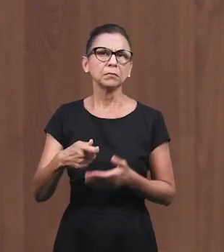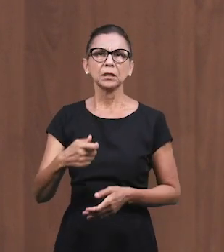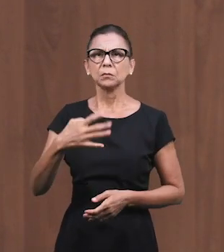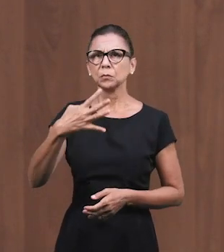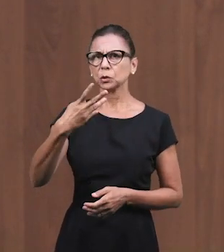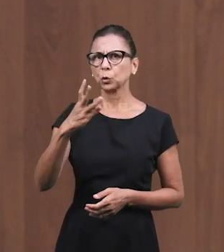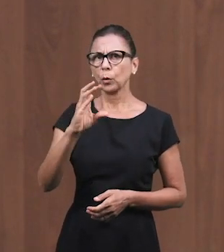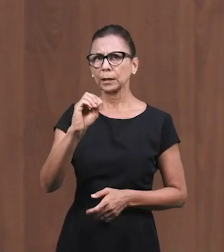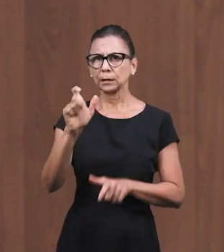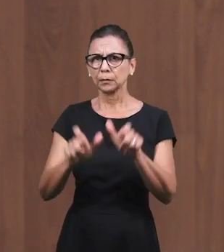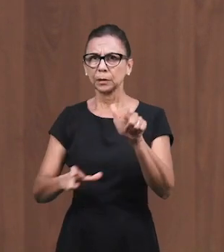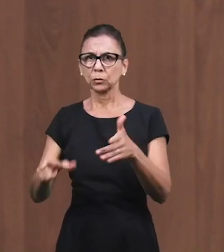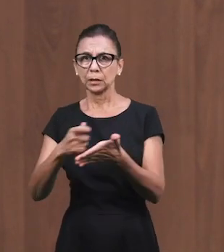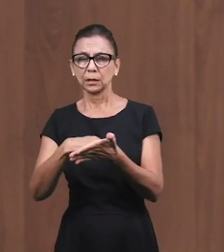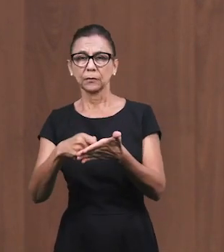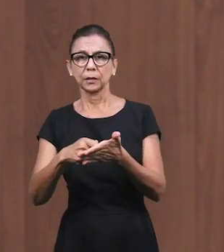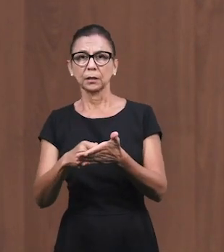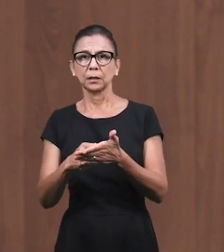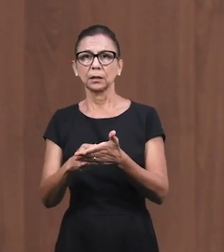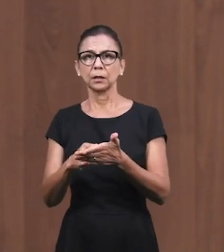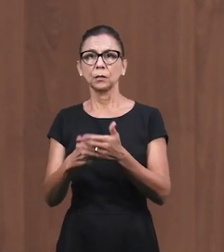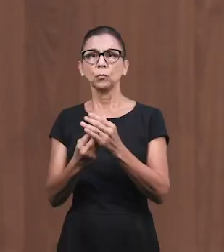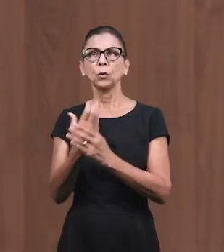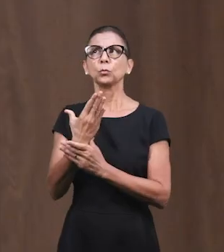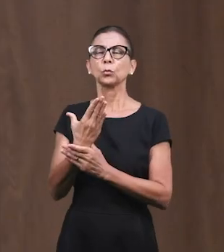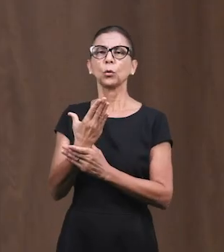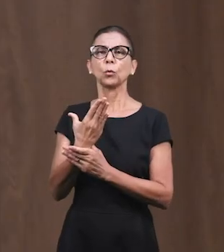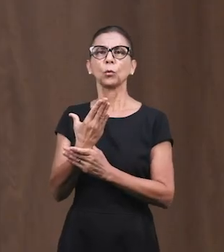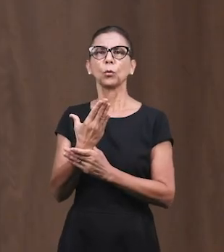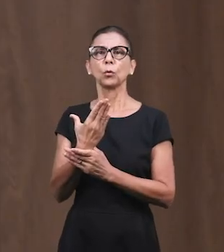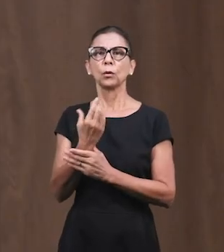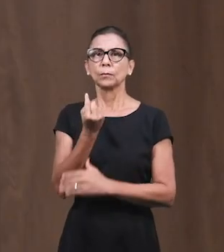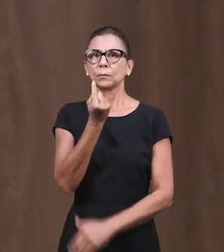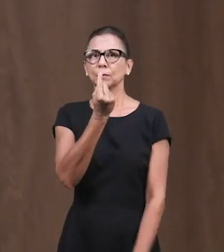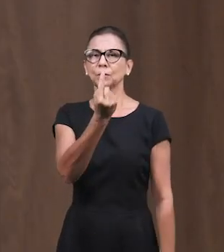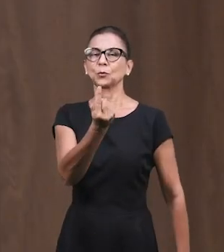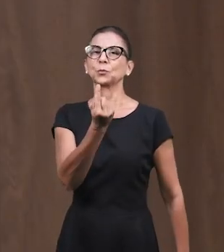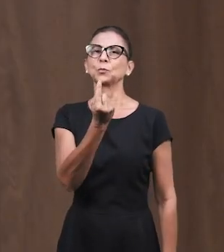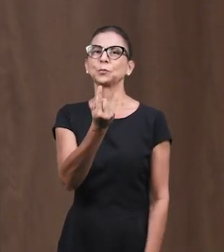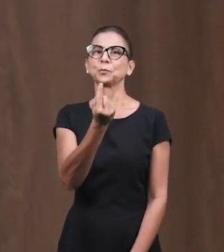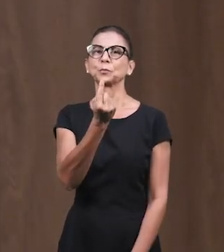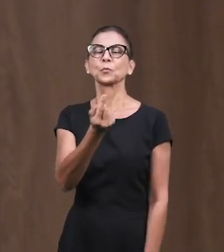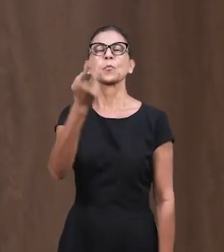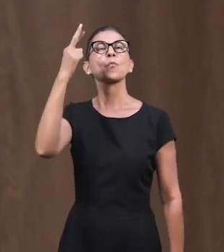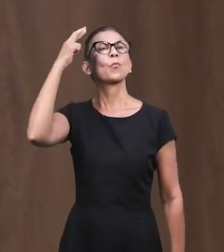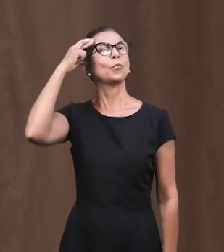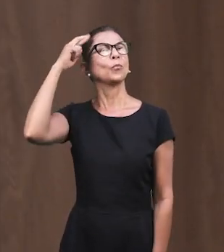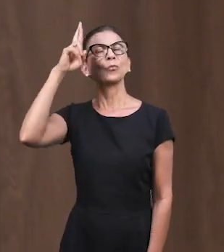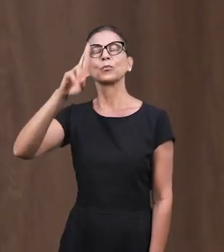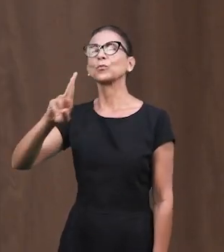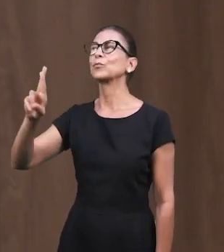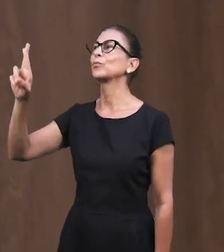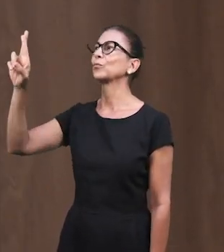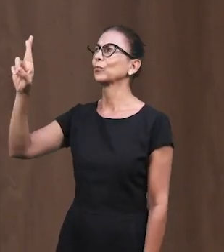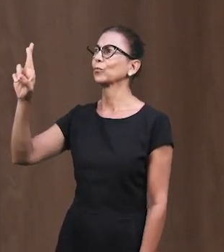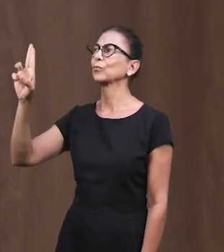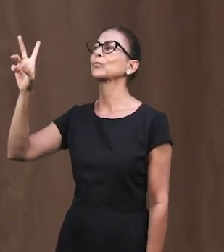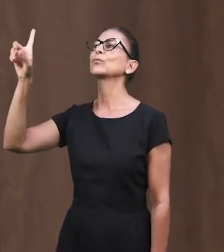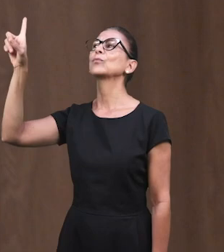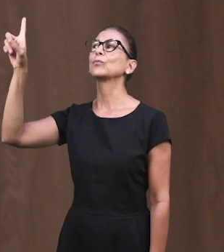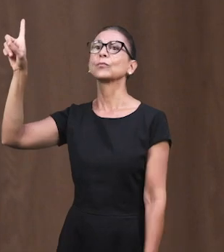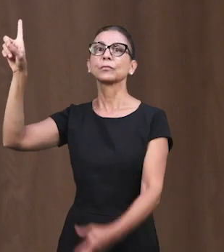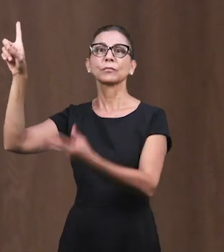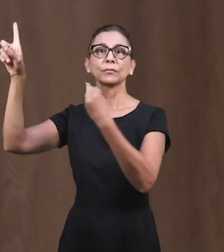écrivains, quelques 40. Et l'auteur, un seul auteur, le Seigneur Jésus. Dieu a